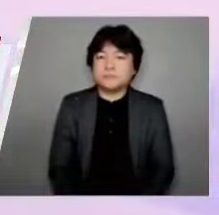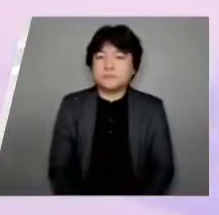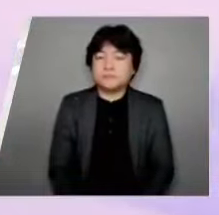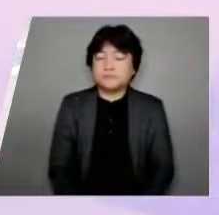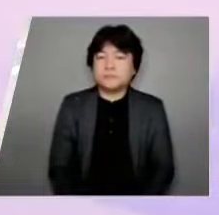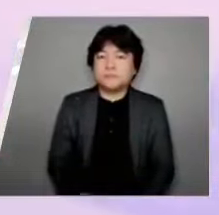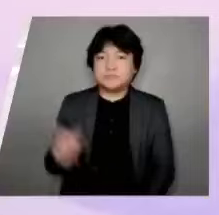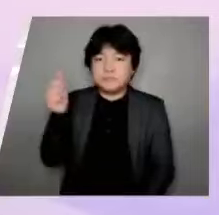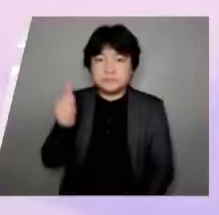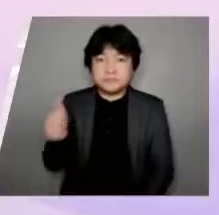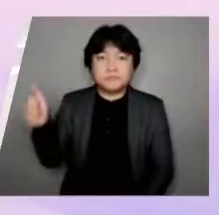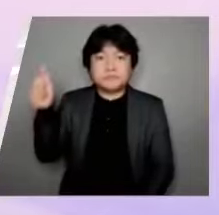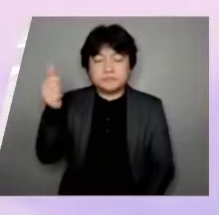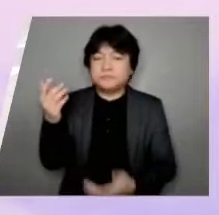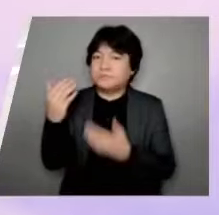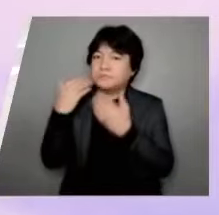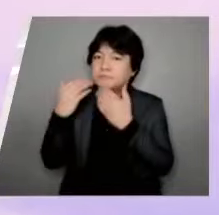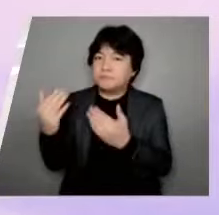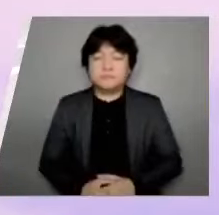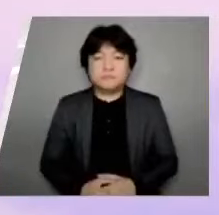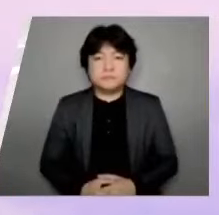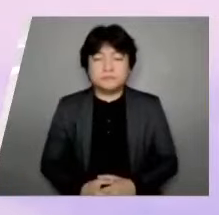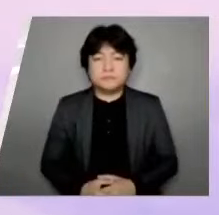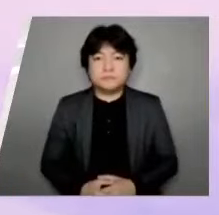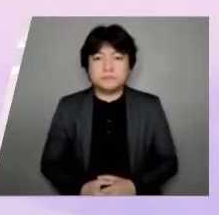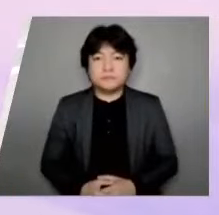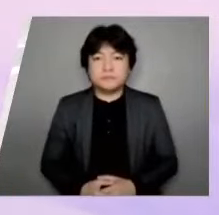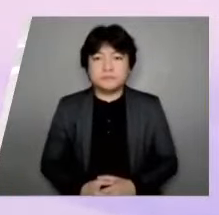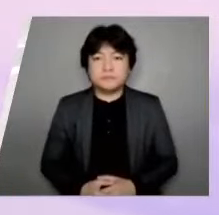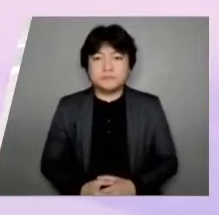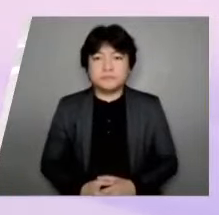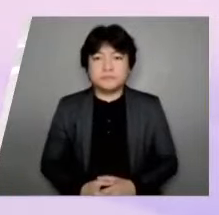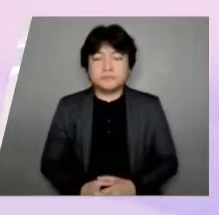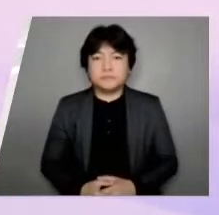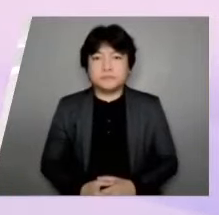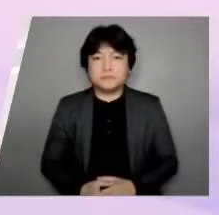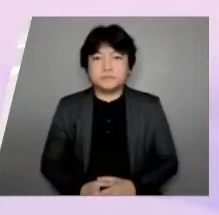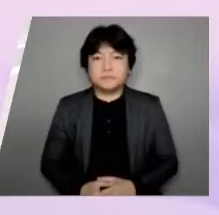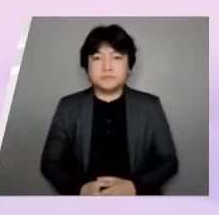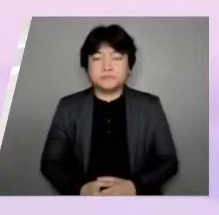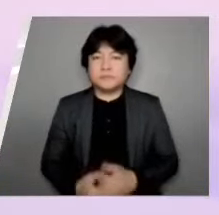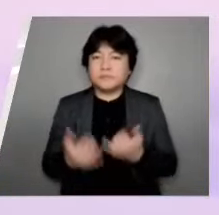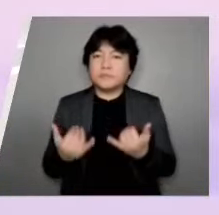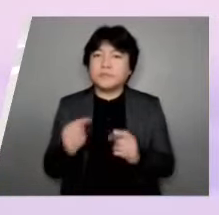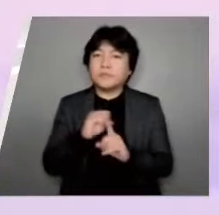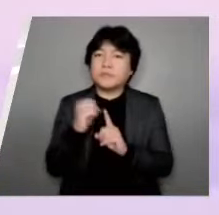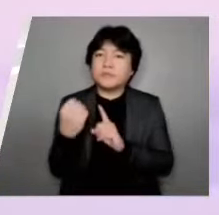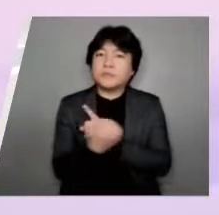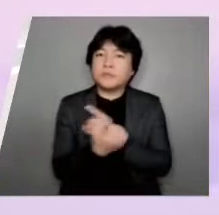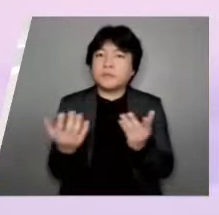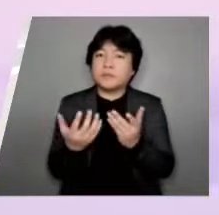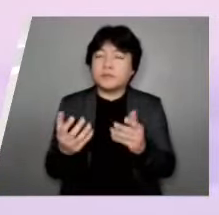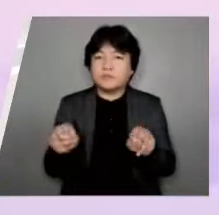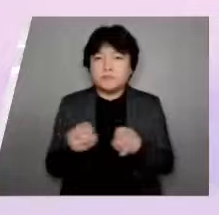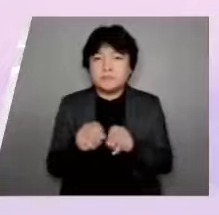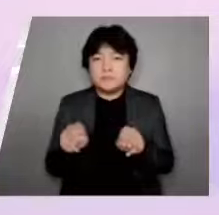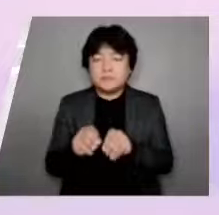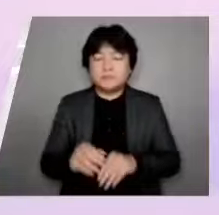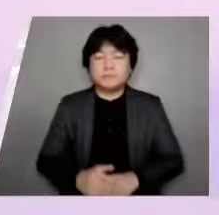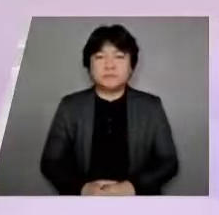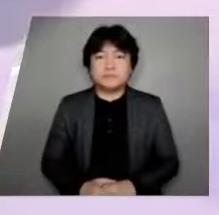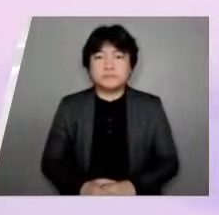Civil Defense, maraming salamat po. Kamusayin na po natin ang sitwasyon sa Marikina River. Saksi live, si Bea